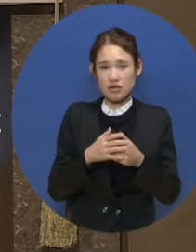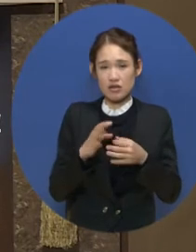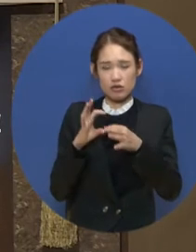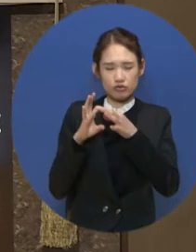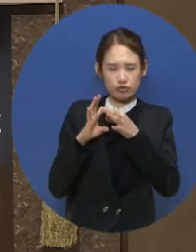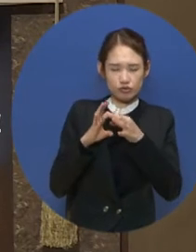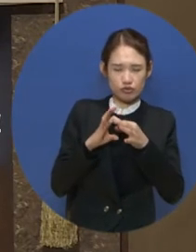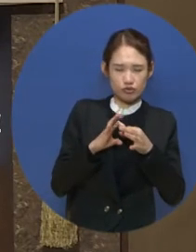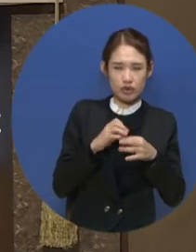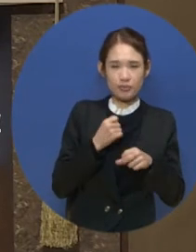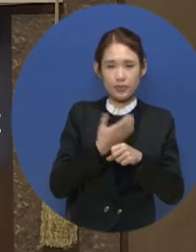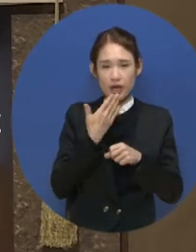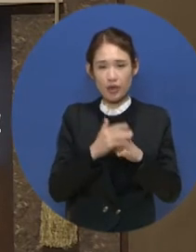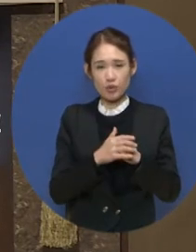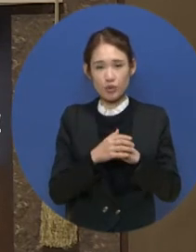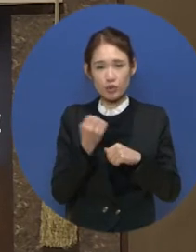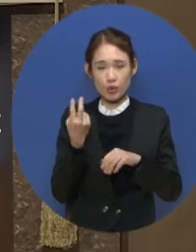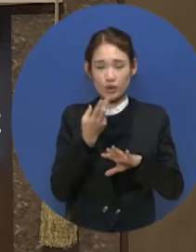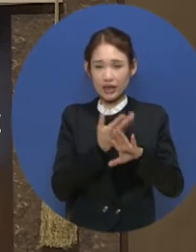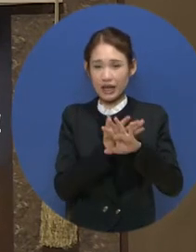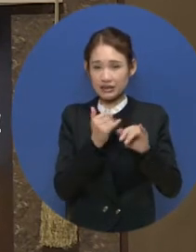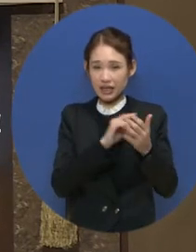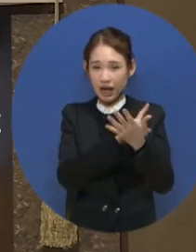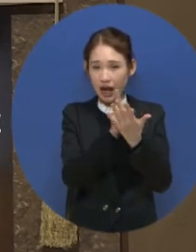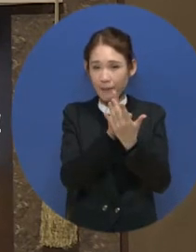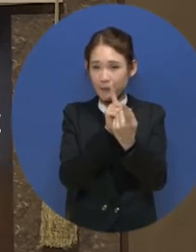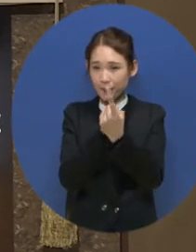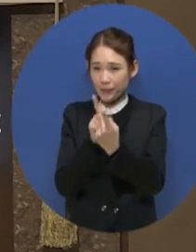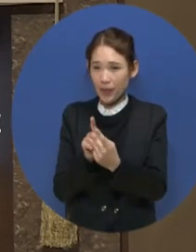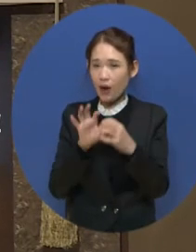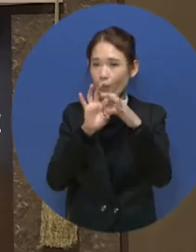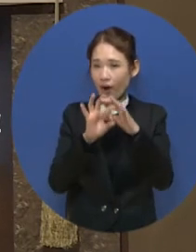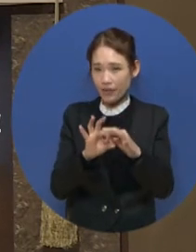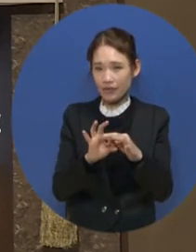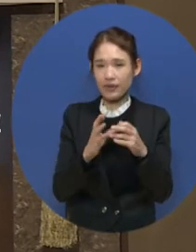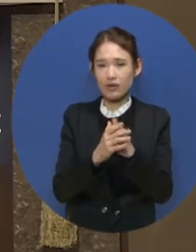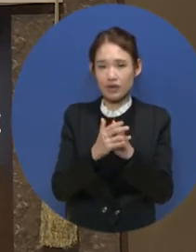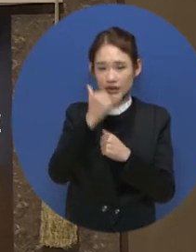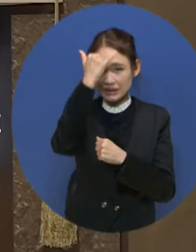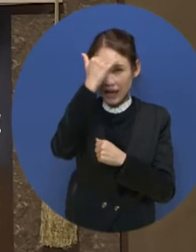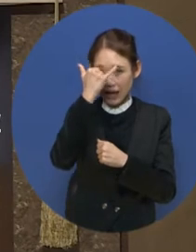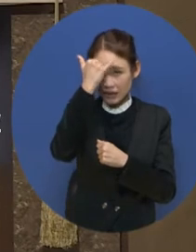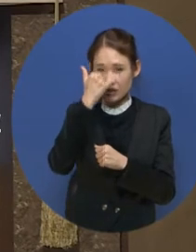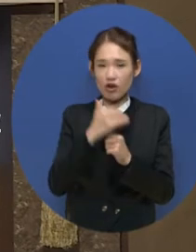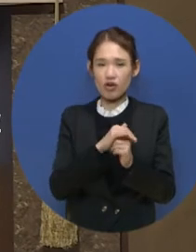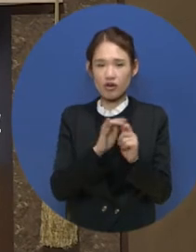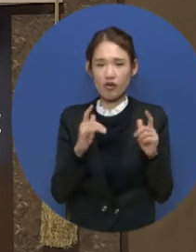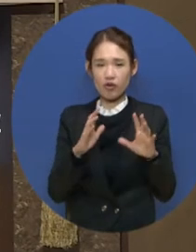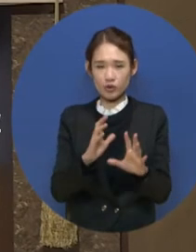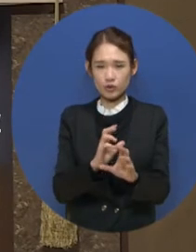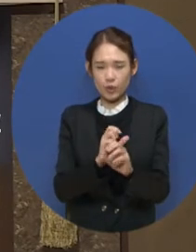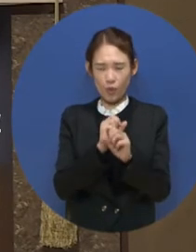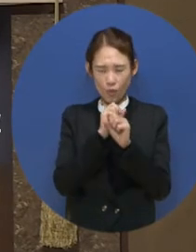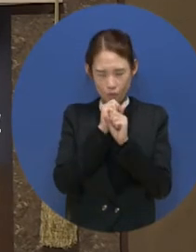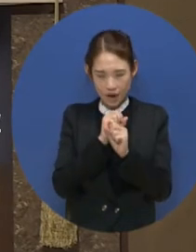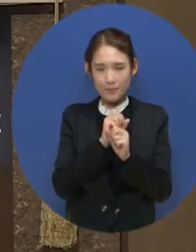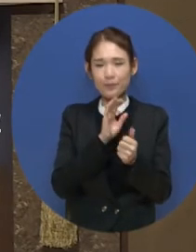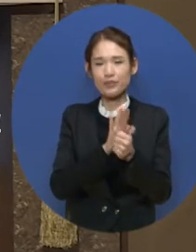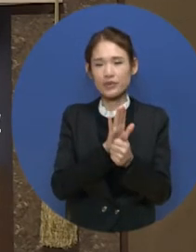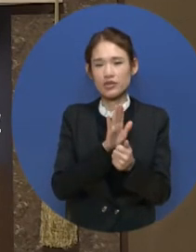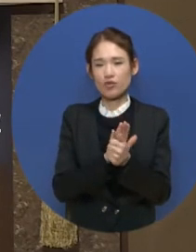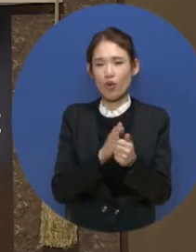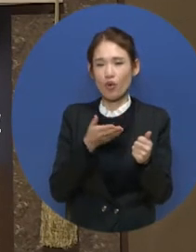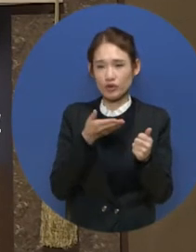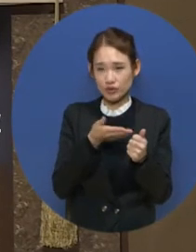또 다른 사람들과의 관계 그 다음에 직장에서 예절 뭐 이런 것들을 종합적으로 저희가 지원을 해주는